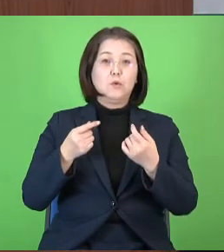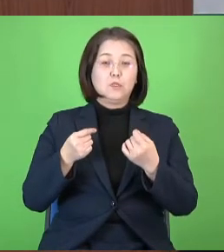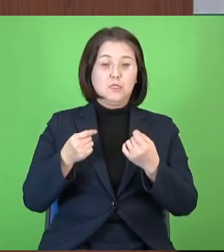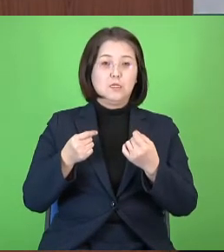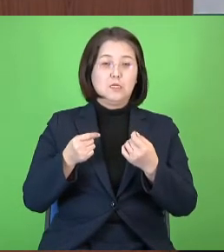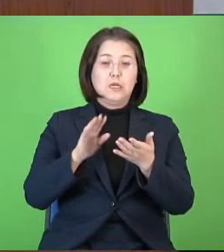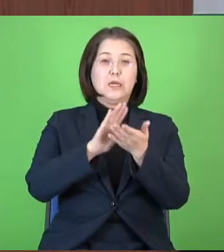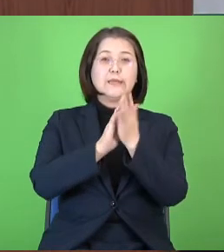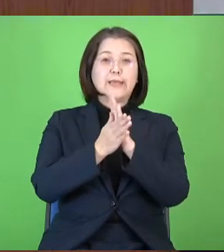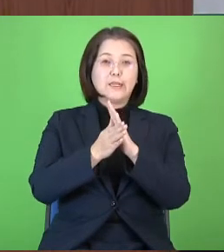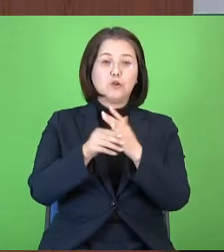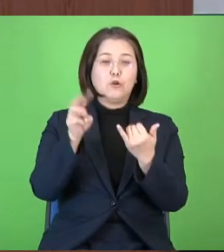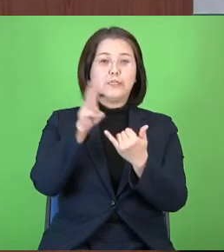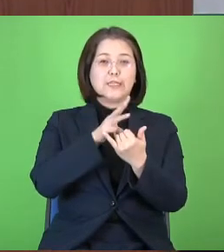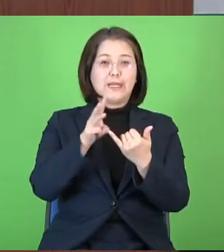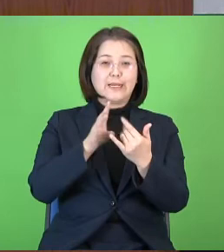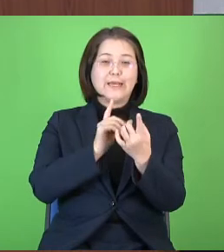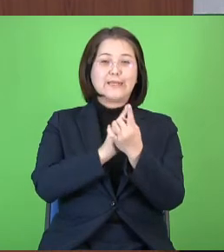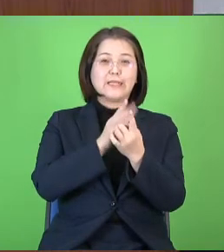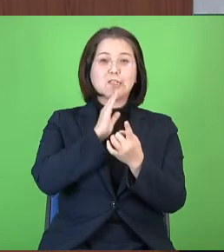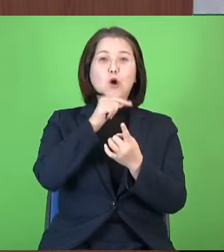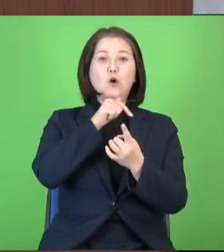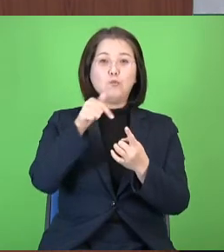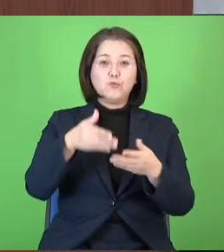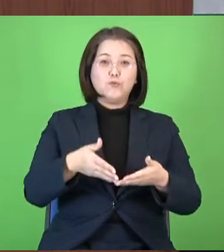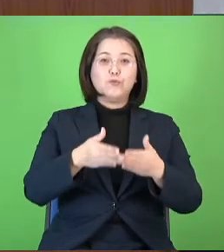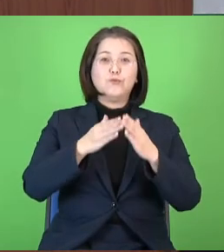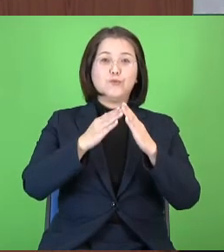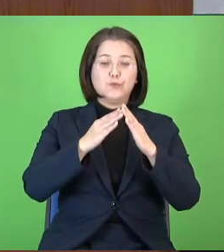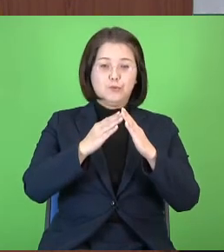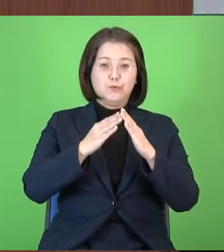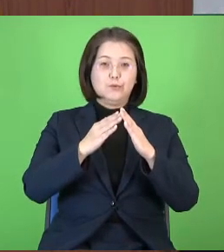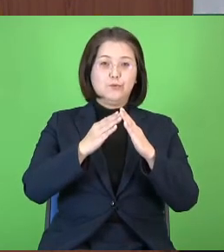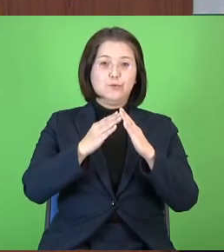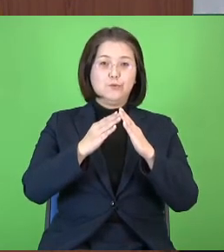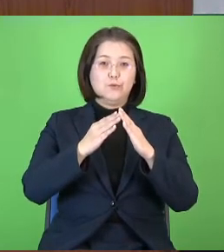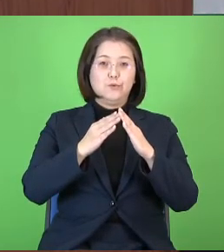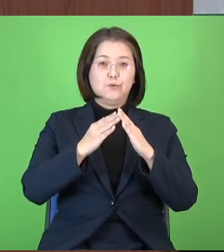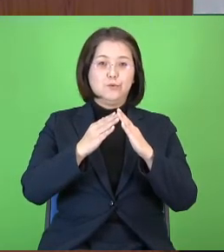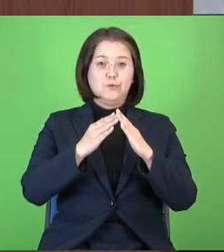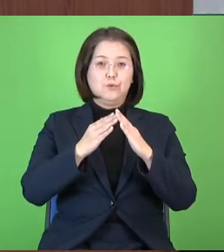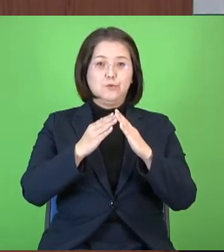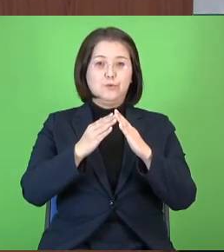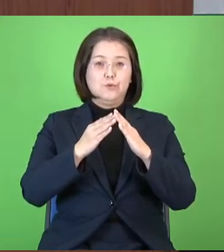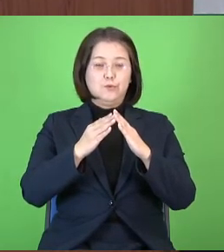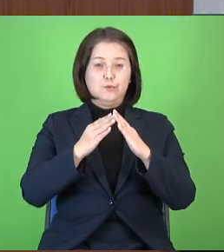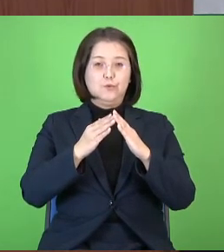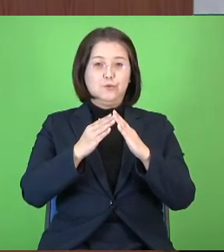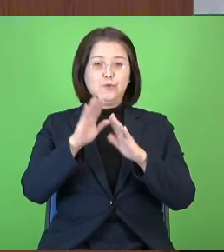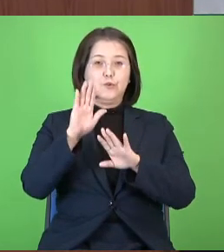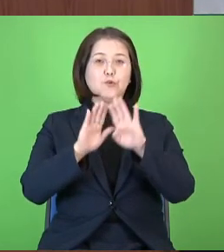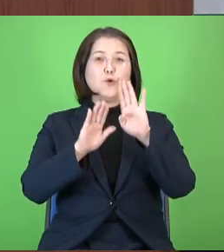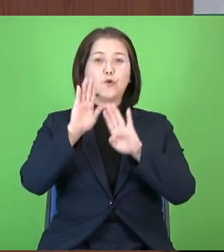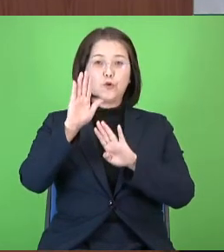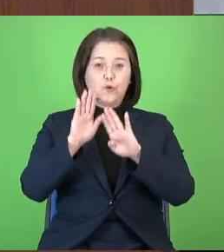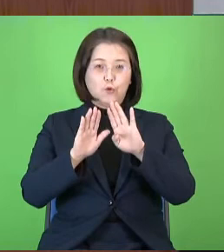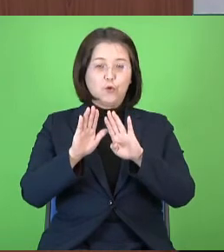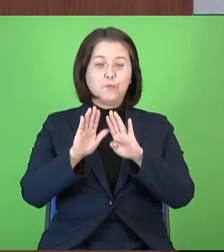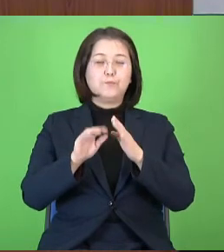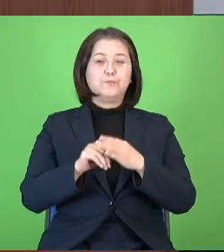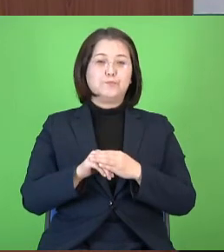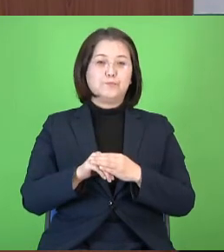剤などが入った災害なども対象に考えていらっしゃるのかどうかカード子選挙申し上げ冒頭に申し上げたいに一つの